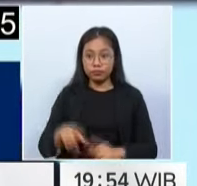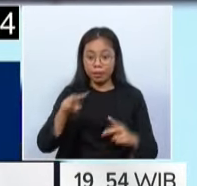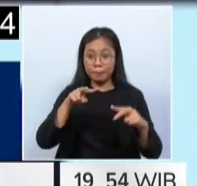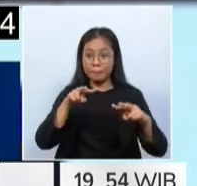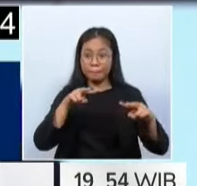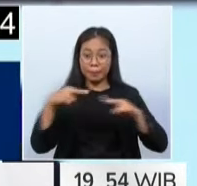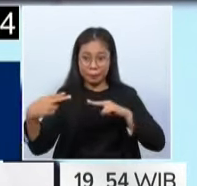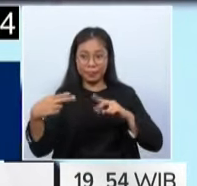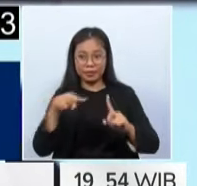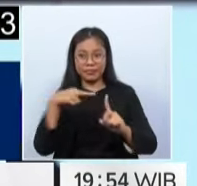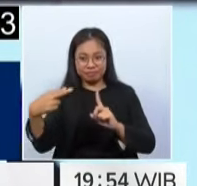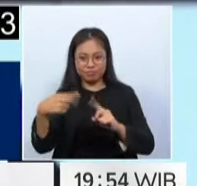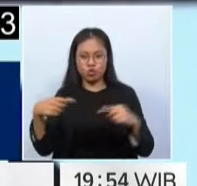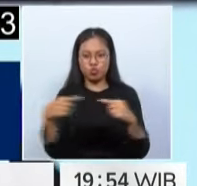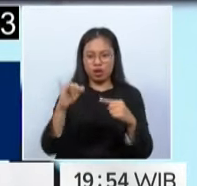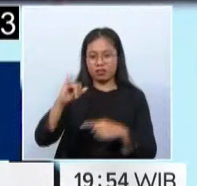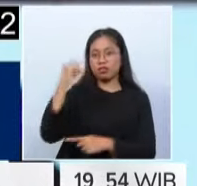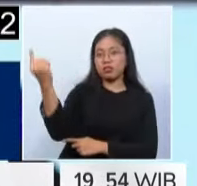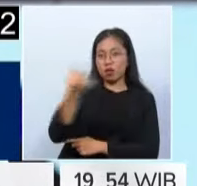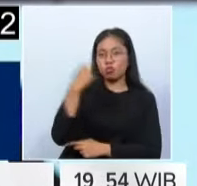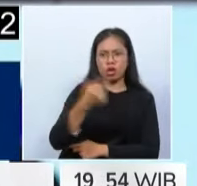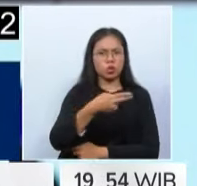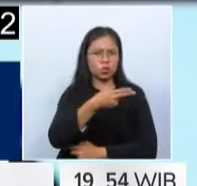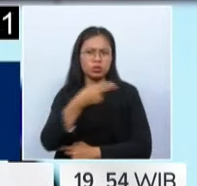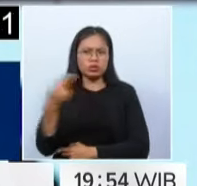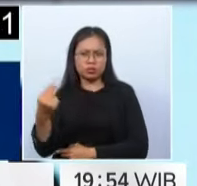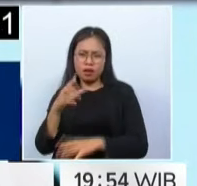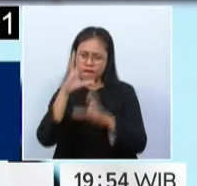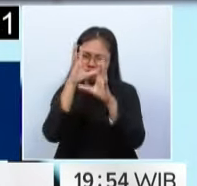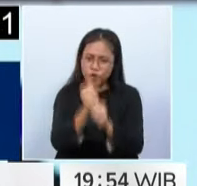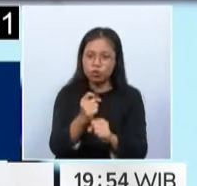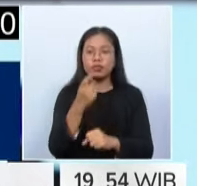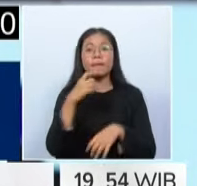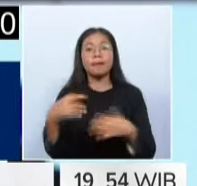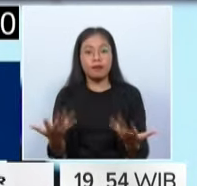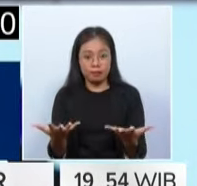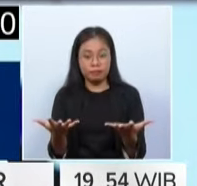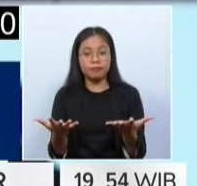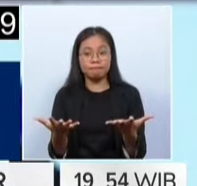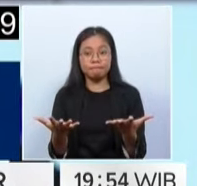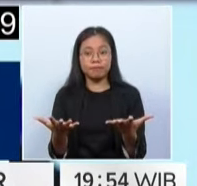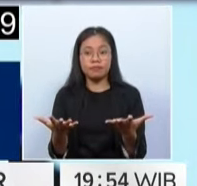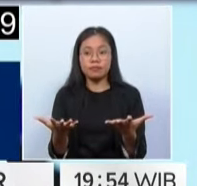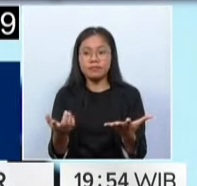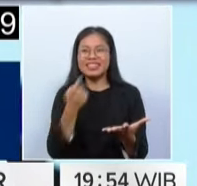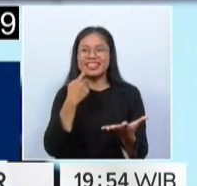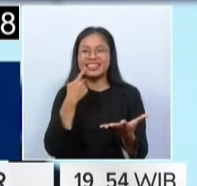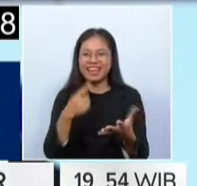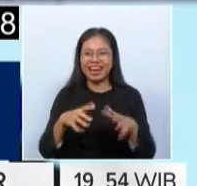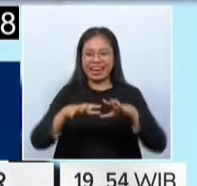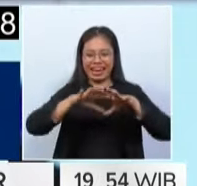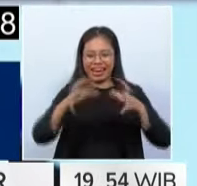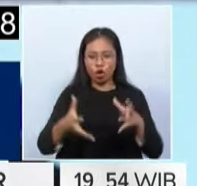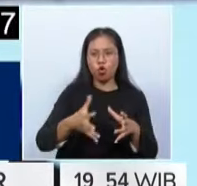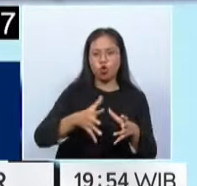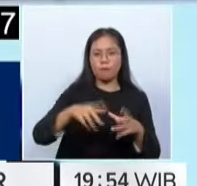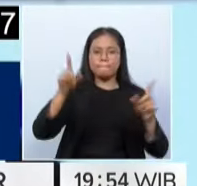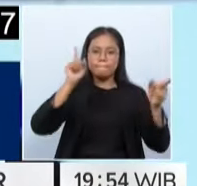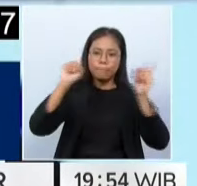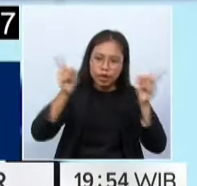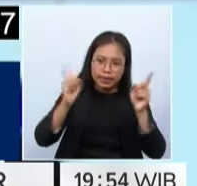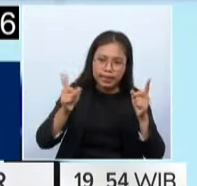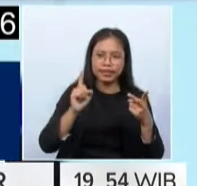baik ama bagi Indonesia harus tentunya kepentingan geopolitik kita dan kepentingan ekonomi